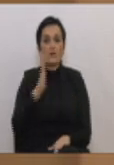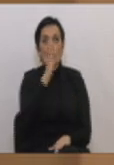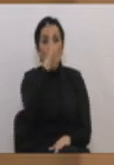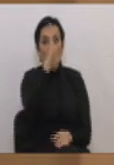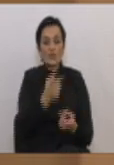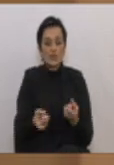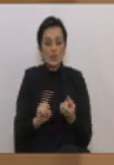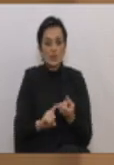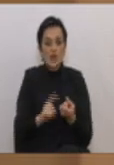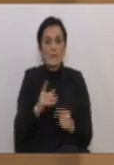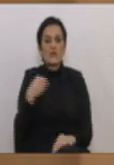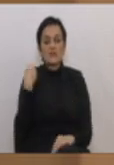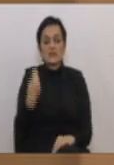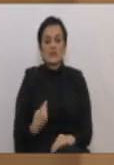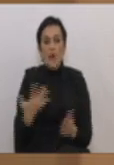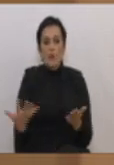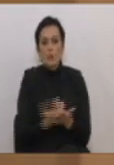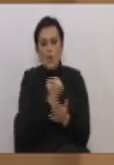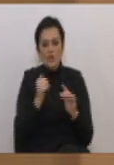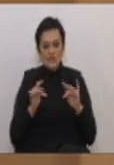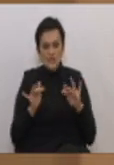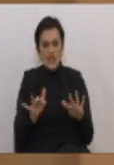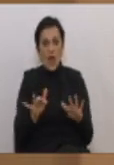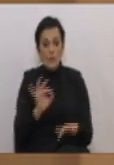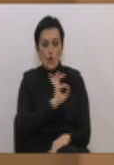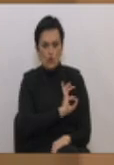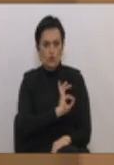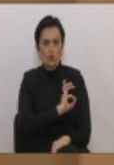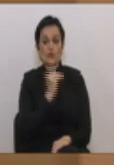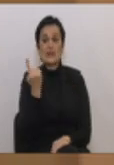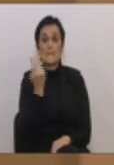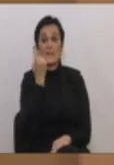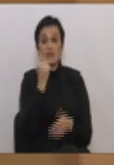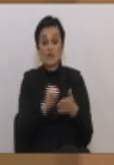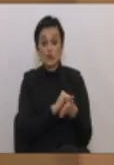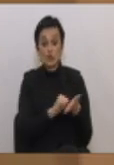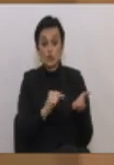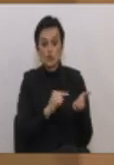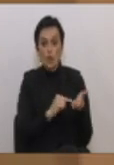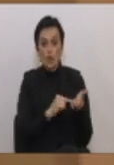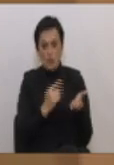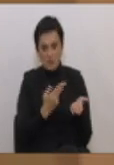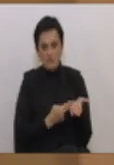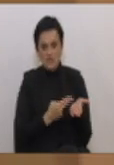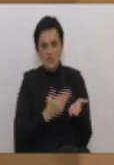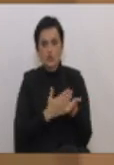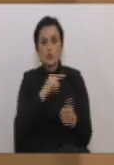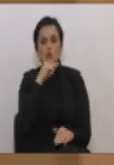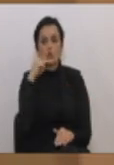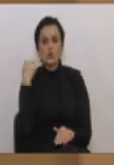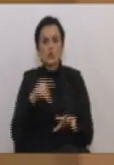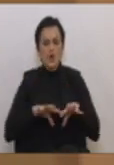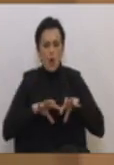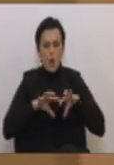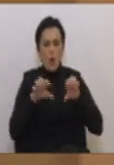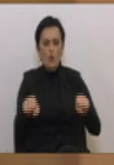შესახებ. სტრასბურგში მოგებული საქმე, რომელთაც იურიდიულად პირველი დოკუმენტი დამტკიცებულება გაჩნდა რუსული აგრესიის და